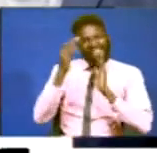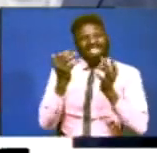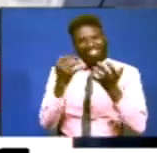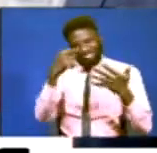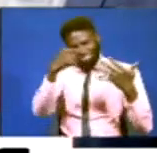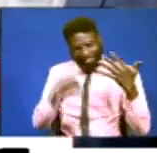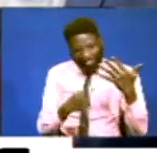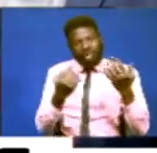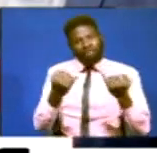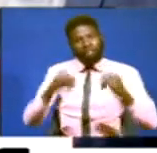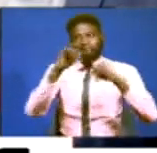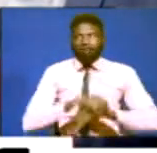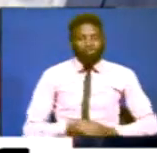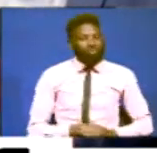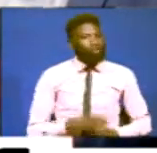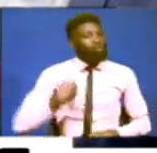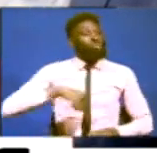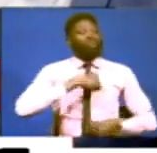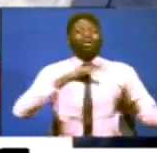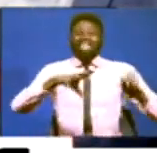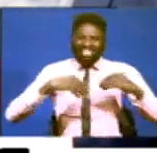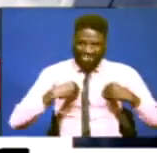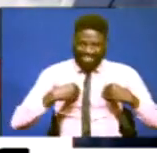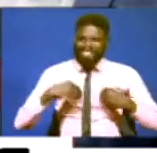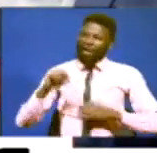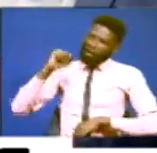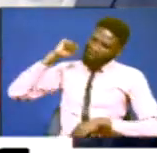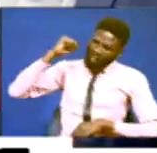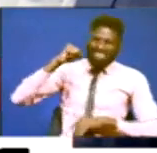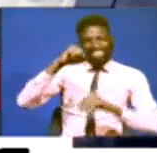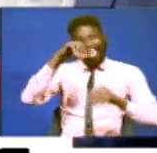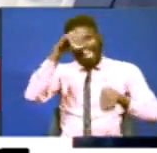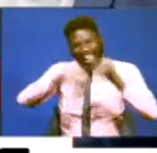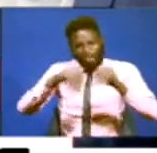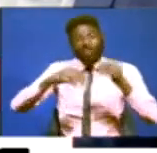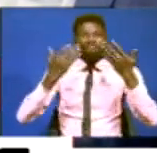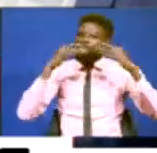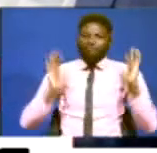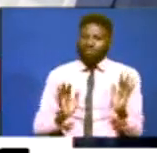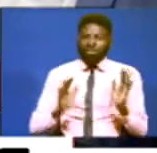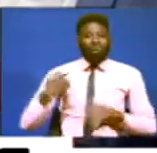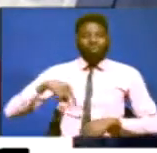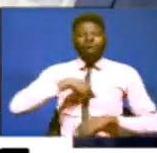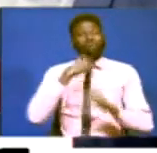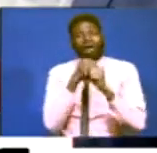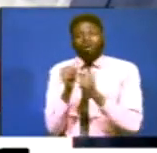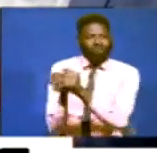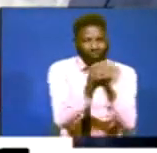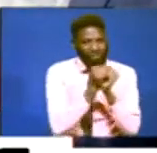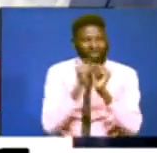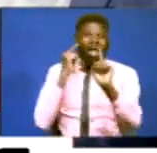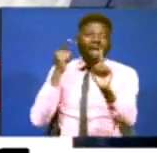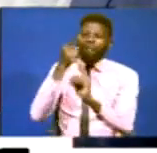ilikwisha, maneno ya siasa ilikwisha, tukuje pamoja, tushirikiane pamoja, kuona ya kwamba